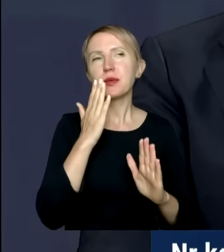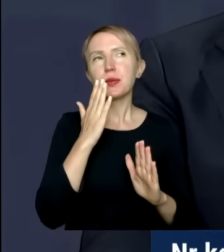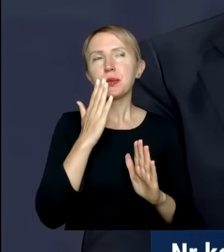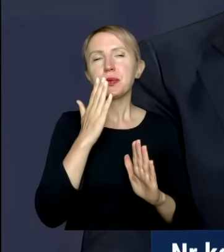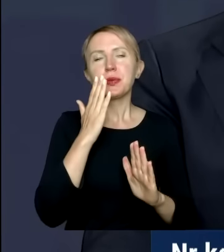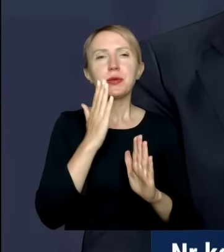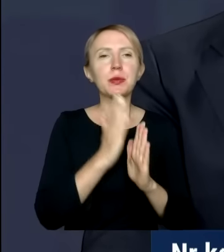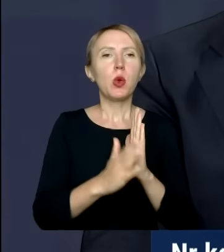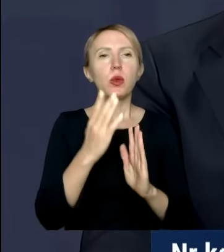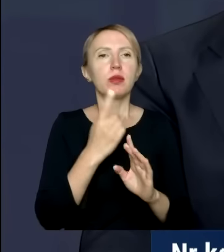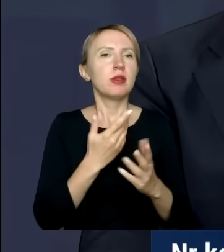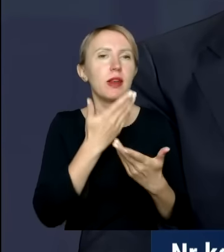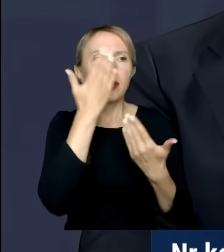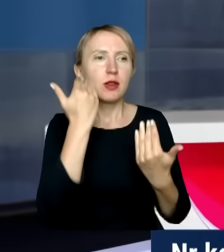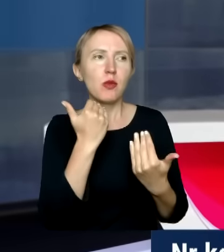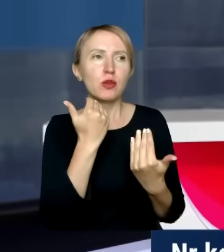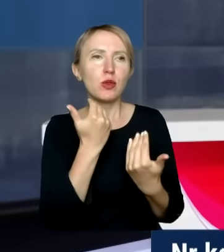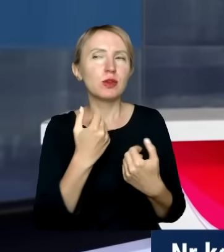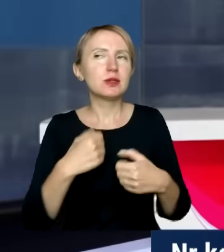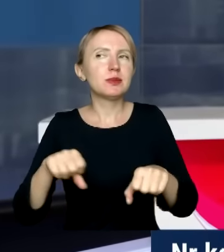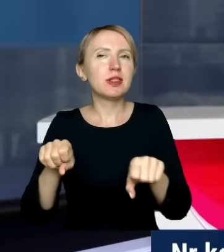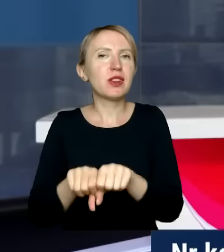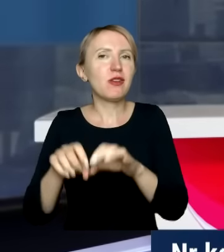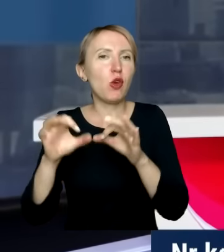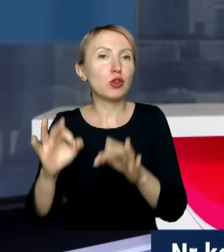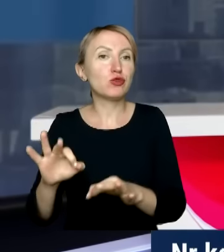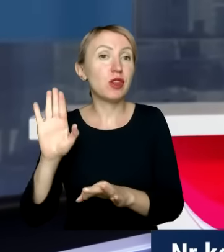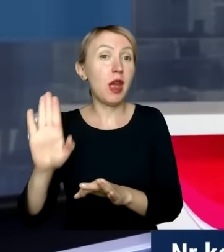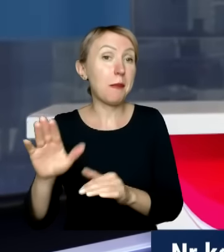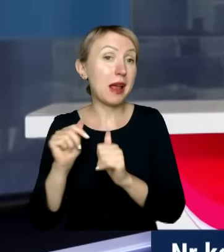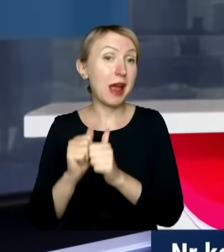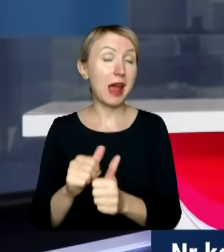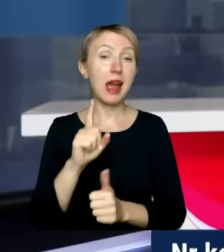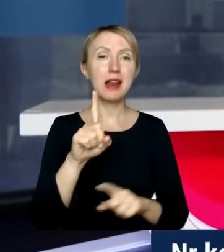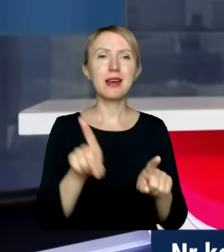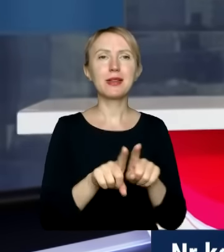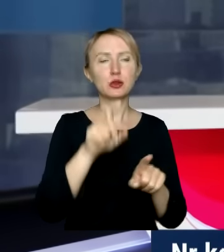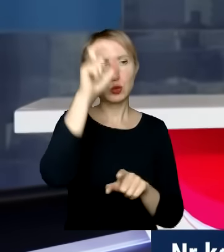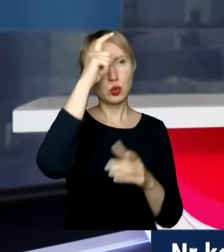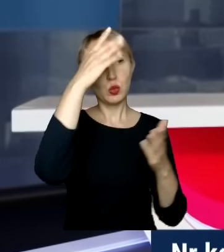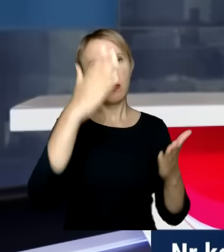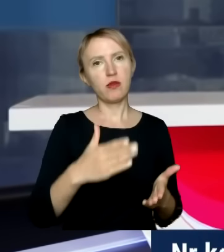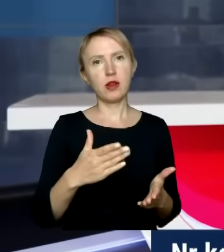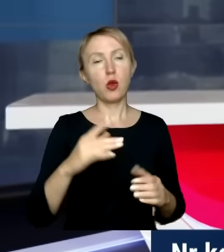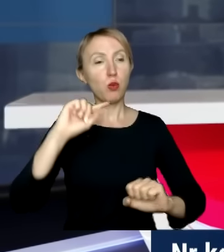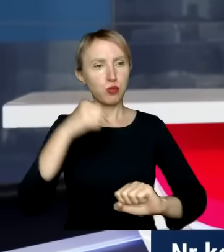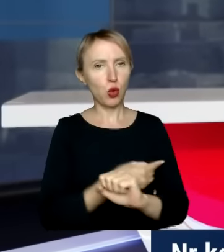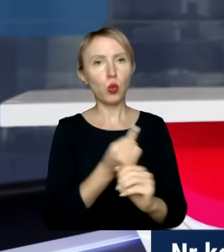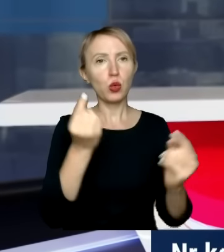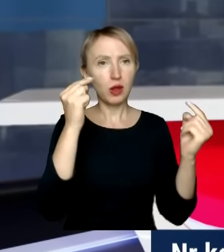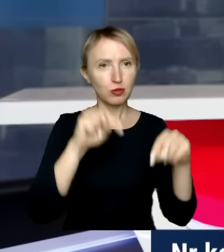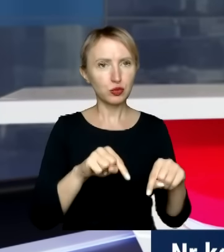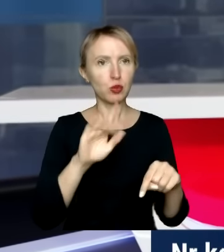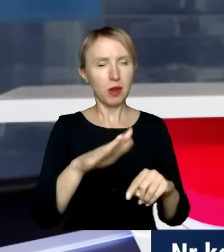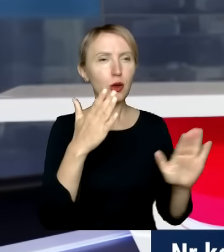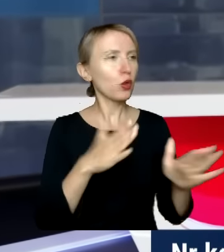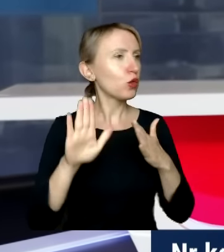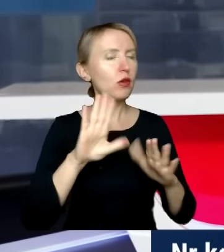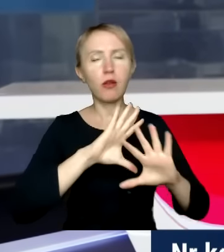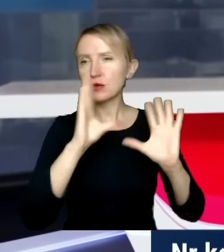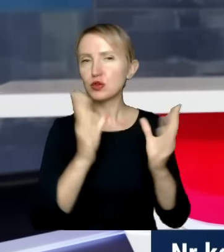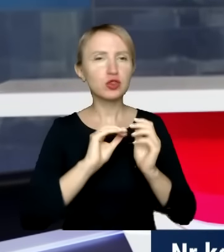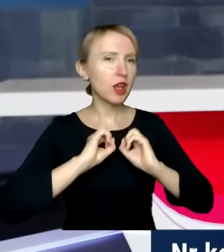niejasnego w wymiarze sprawiedliwości dzisiaj a z drugiej strony mamy człowieka który stawił się w Prokuraturze z gotowością do udzielenia wszelkich